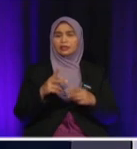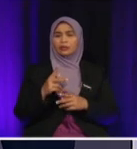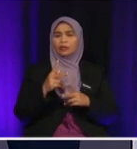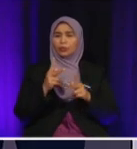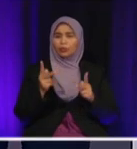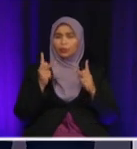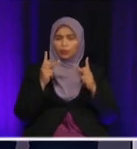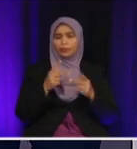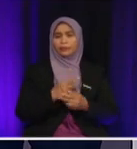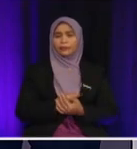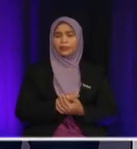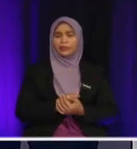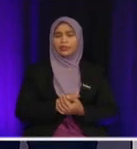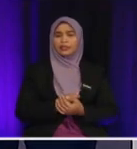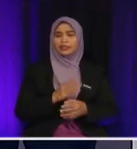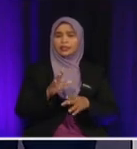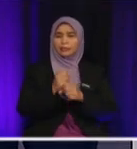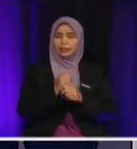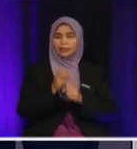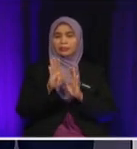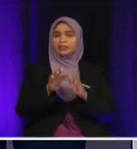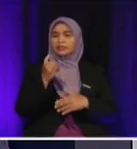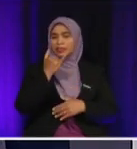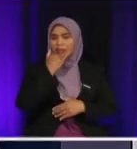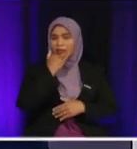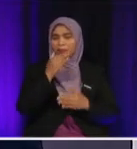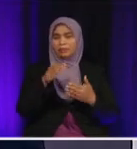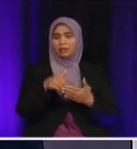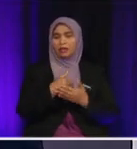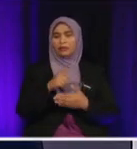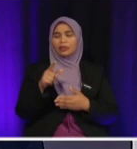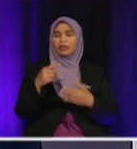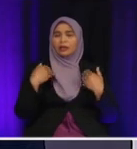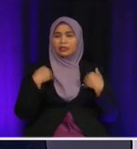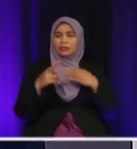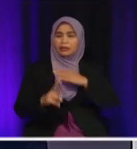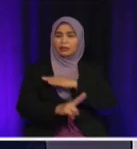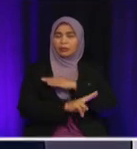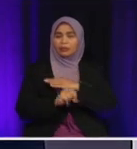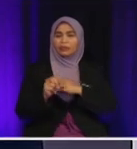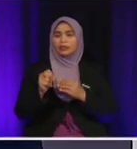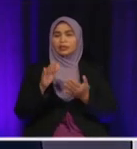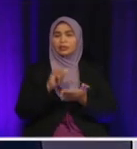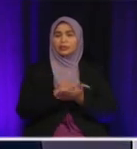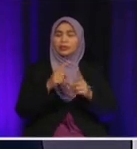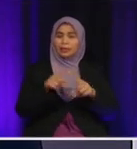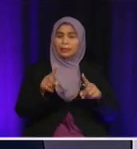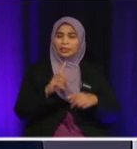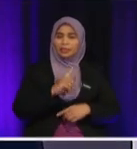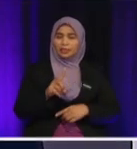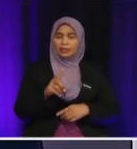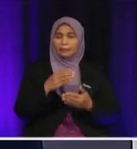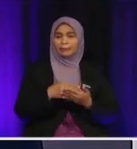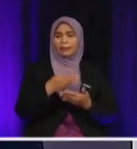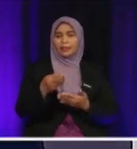didapati bersalah, ya, barulah dijatuhkan hukuman mati. Tetapi Islam masih lagi